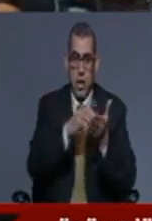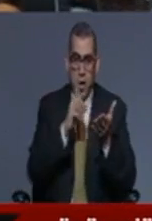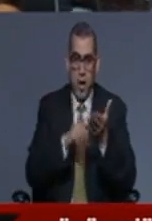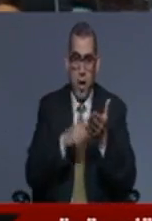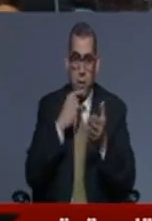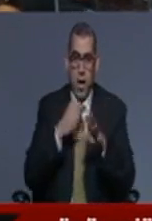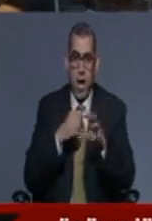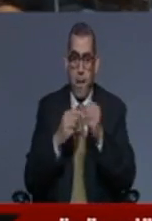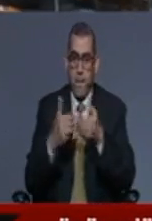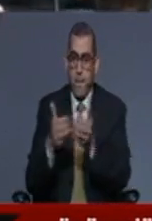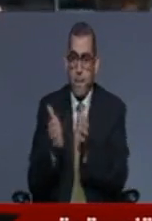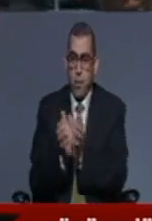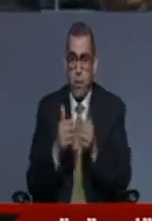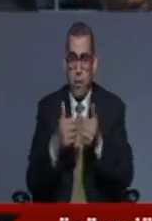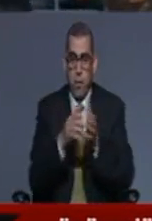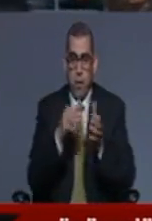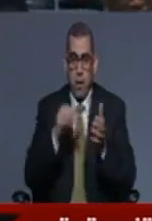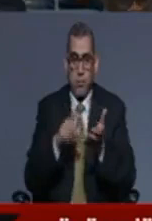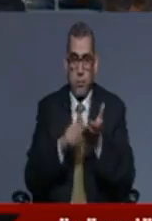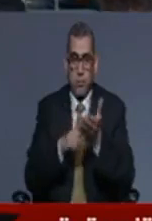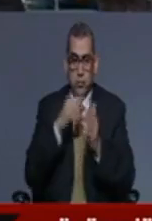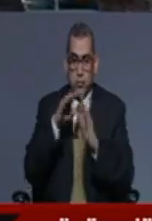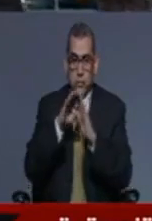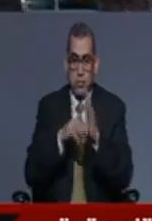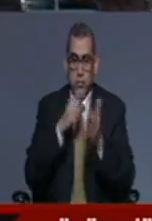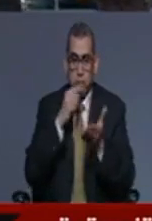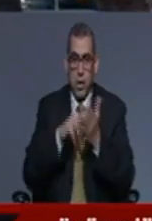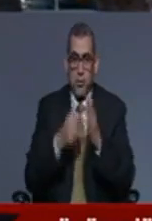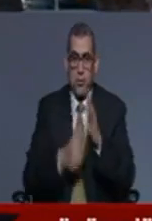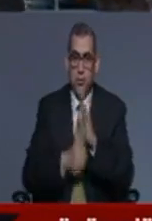مجموعات الاقتصادية الإقليمية وقصص نجاحها